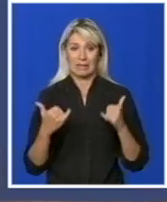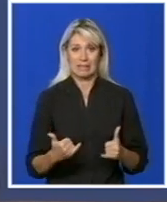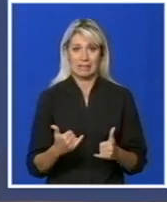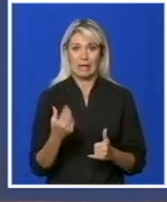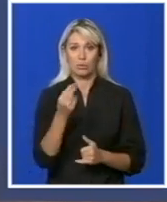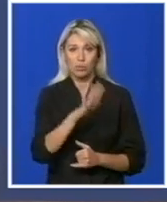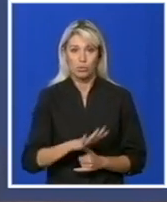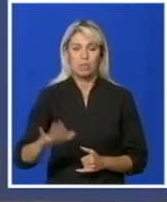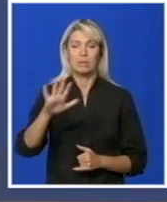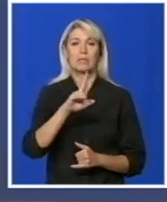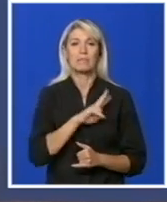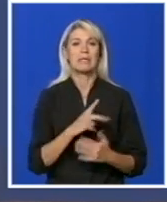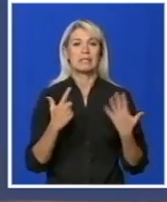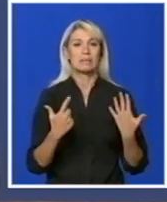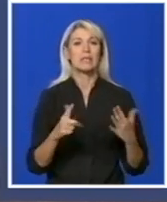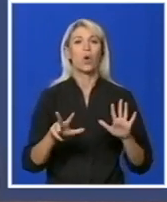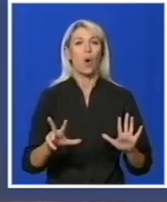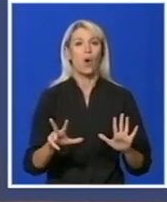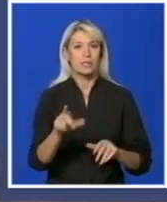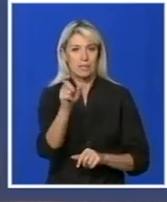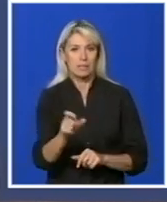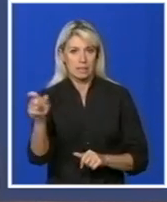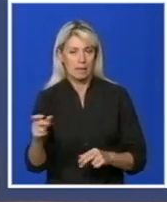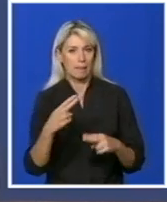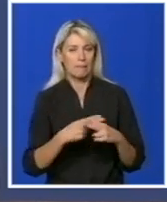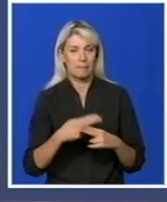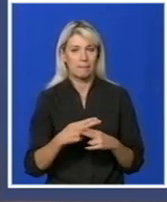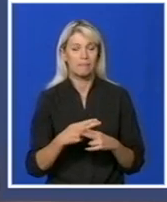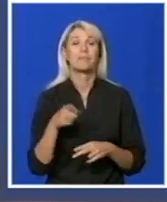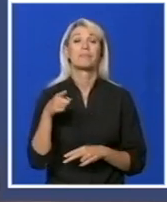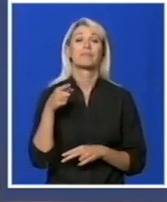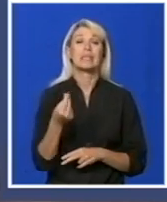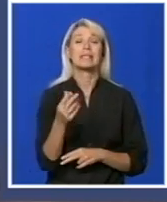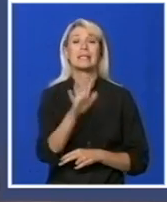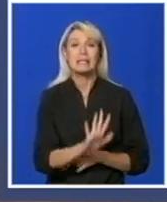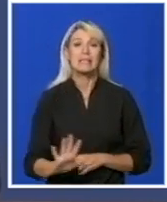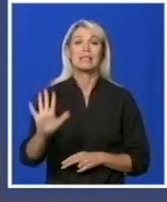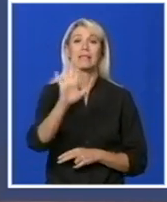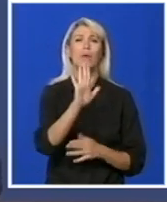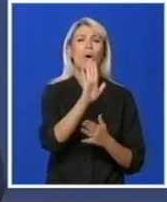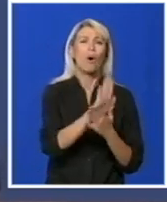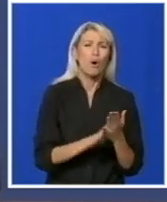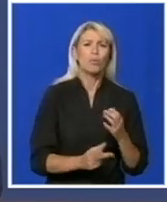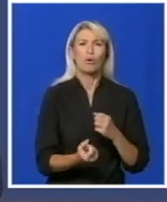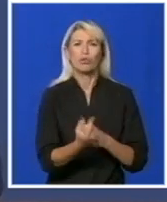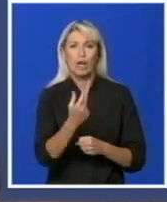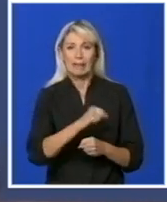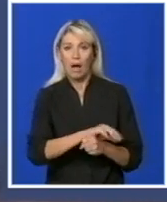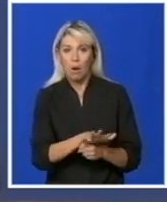nalazi 78 pacijenata. U Republici Srbiji od početka